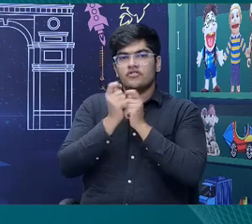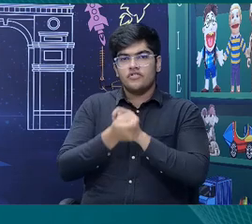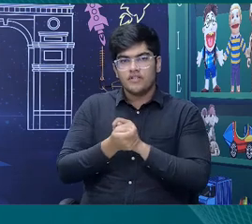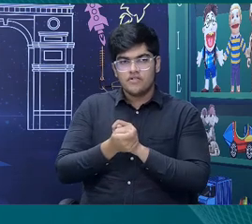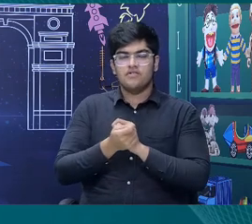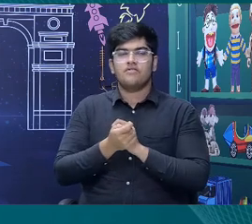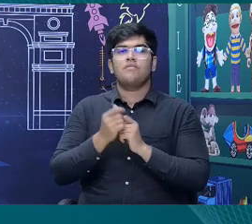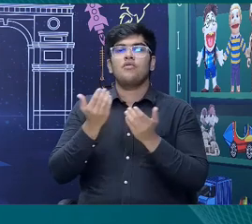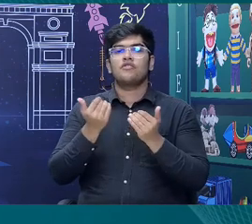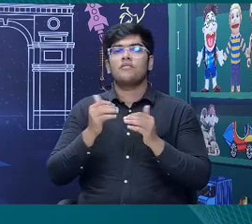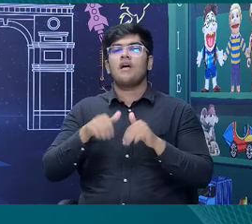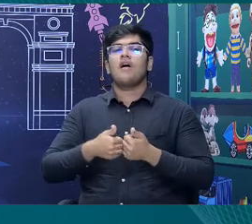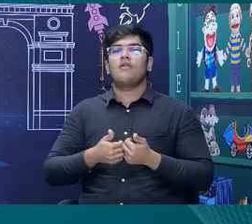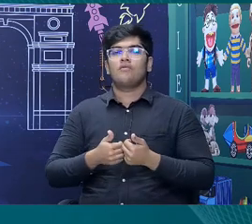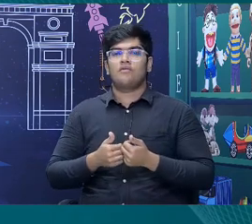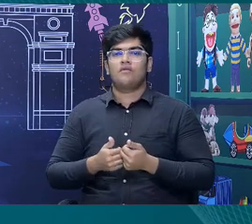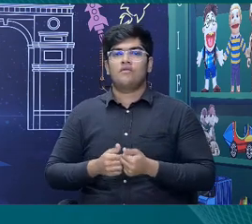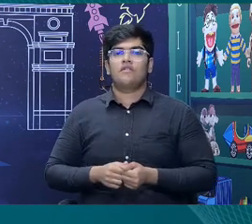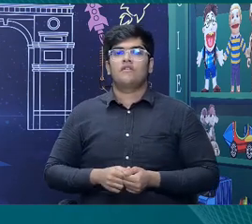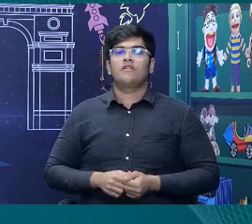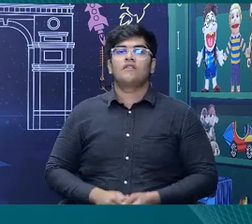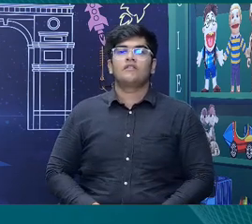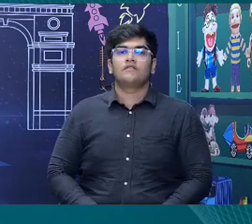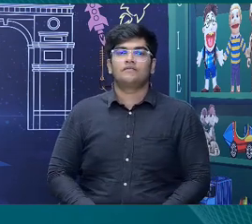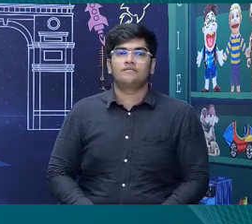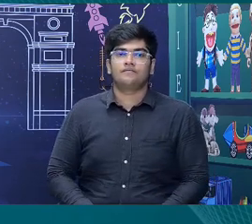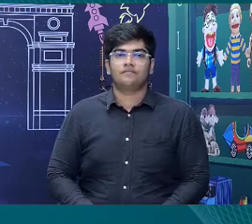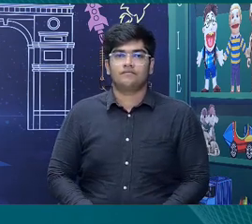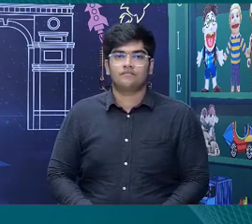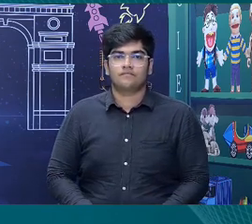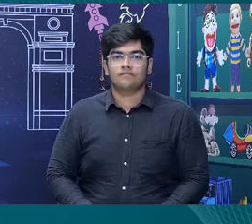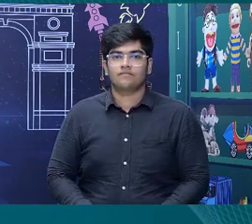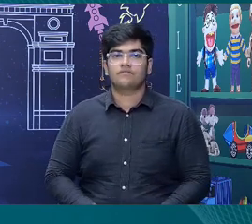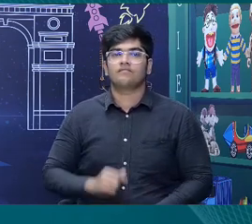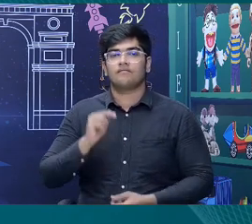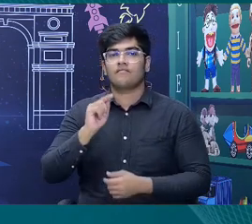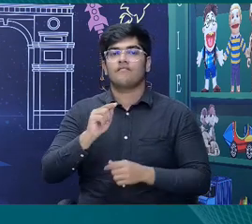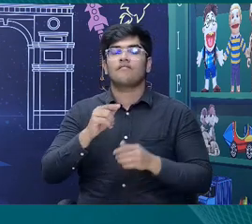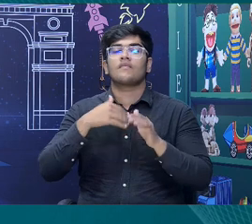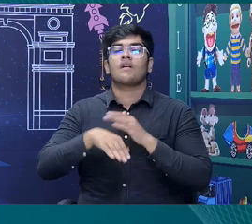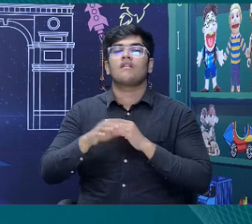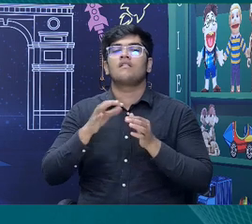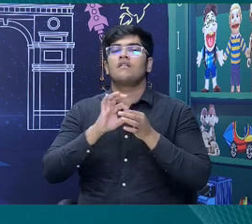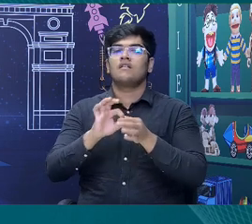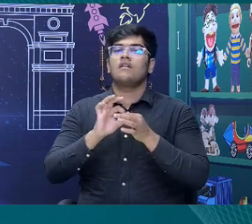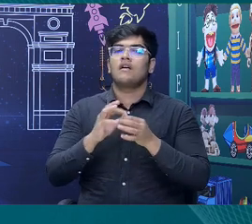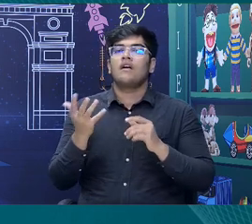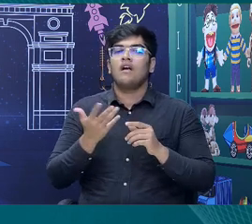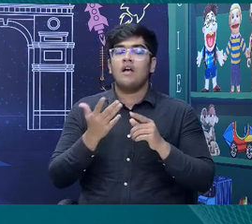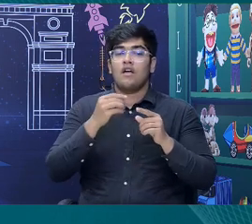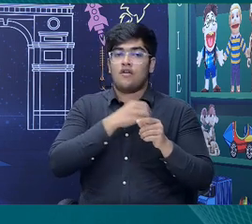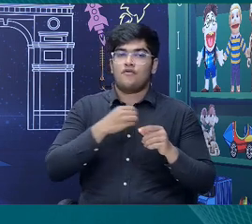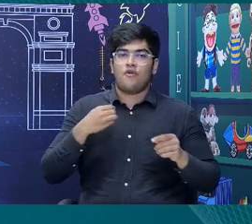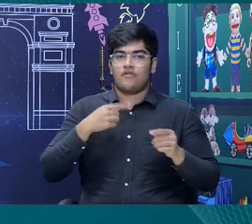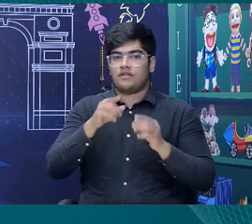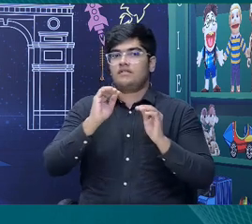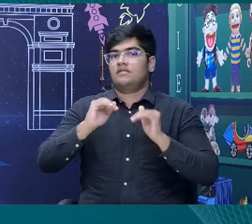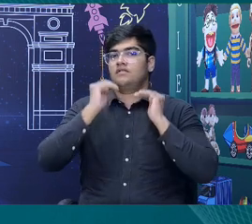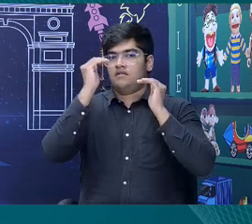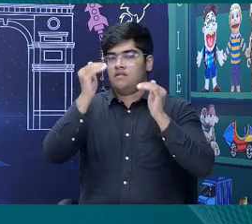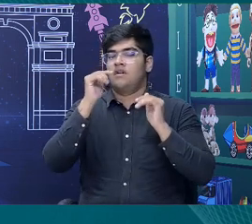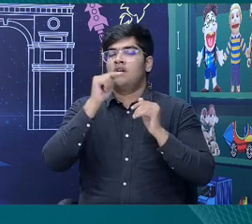में चेंजेज कर रहे हैं इसमें भी जैसे रिलेशनशिप का मैंने आपको बताया थेरेपिस्ट थोड़ा सीनियर हो जाता है क्योंकि जो भी क्लाइंट कर रहा है वो